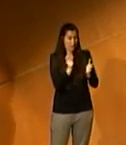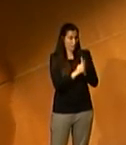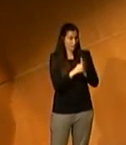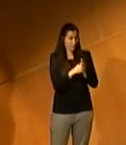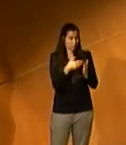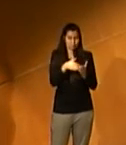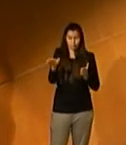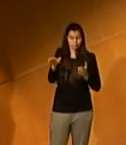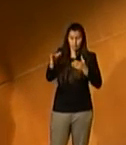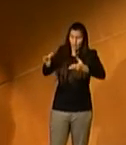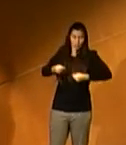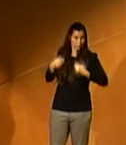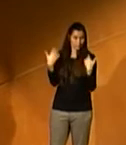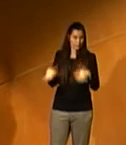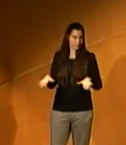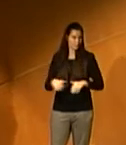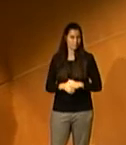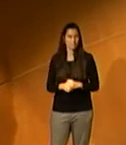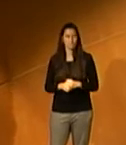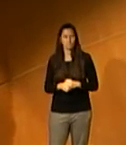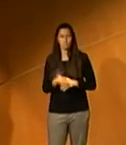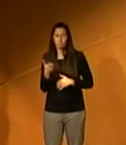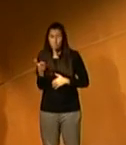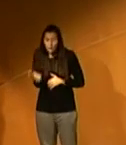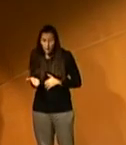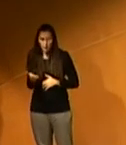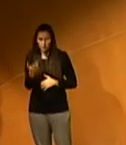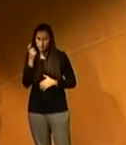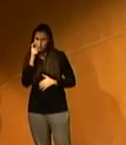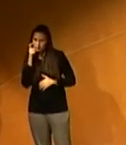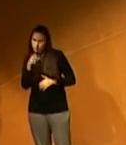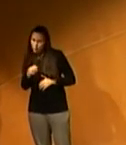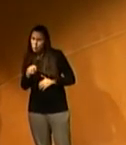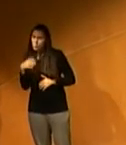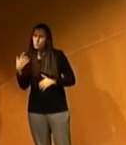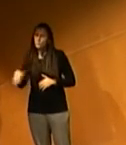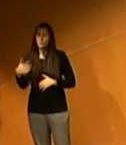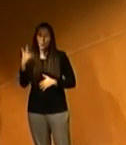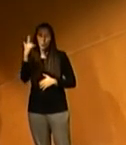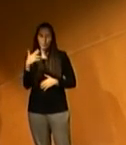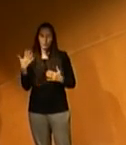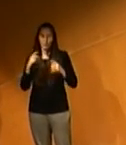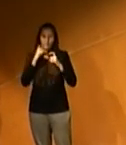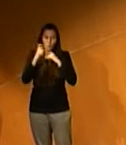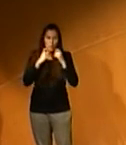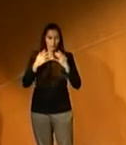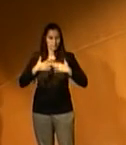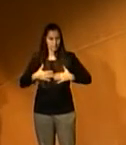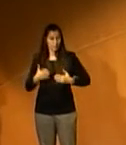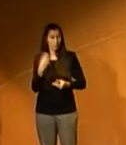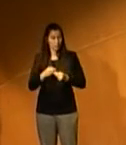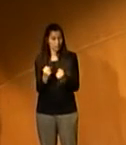Maria. On observe alors un mal-être grandissant et l'apparition de violences physiques ainsi qu'une prise de